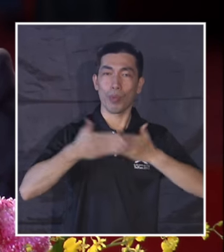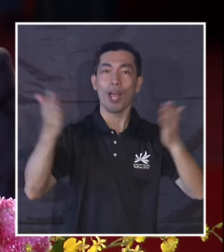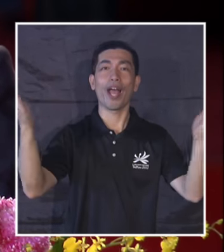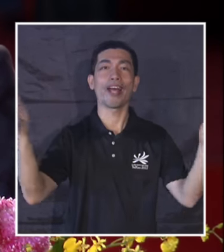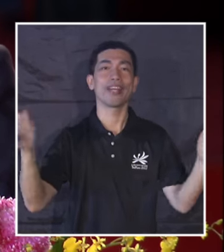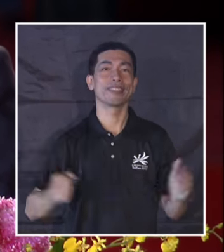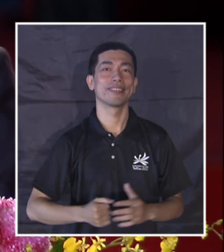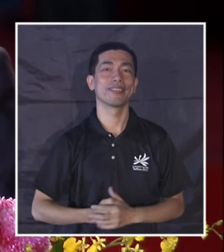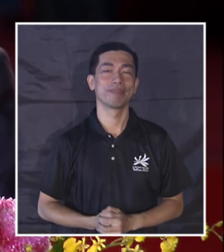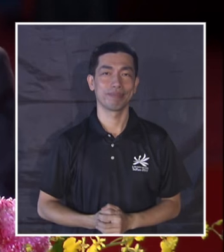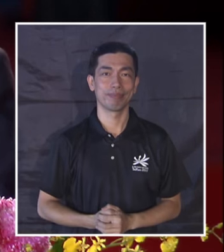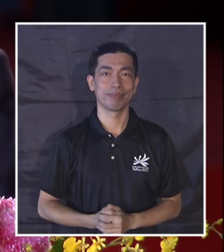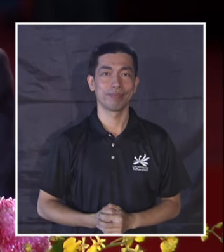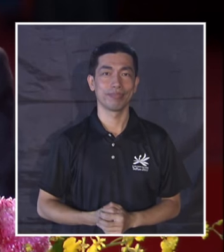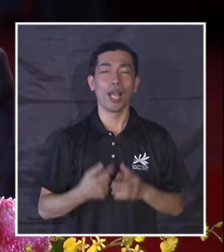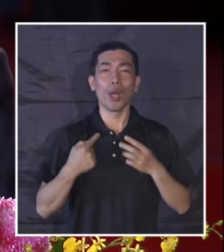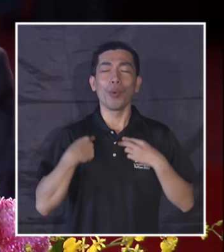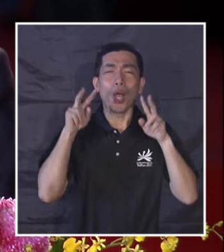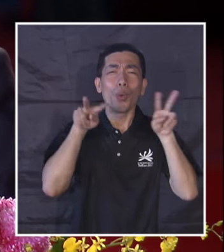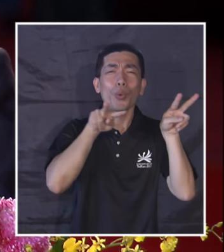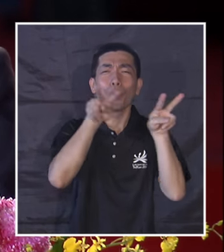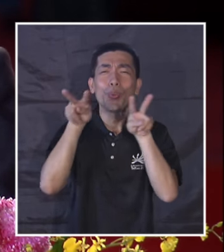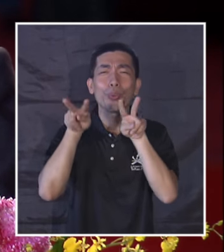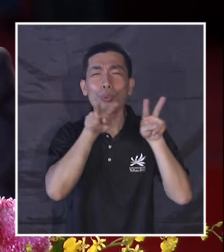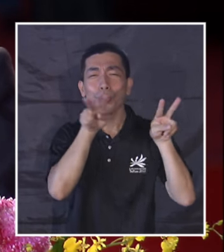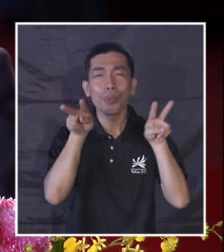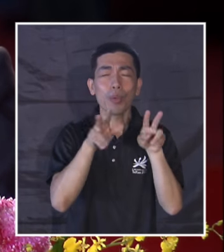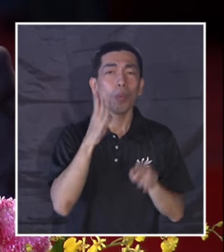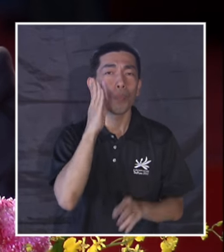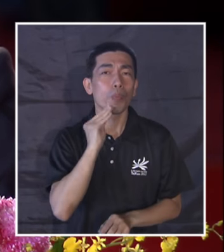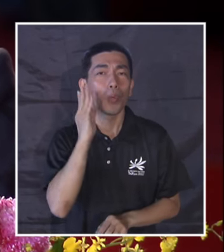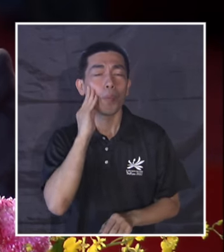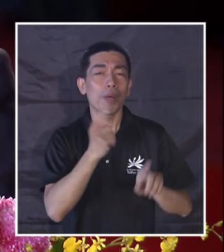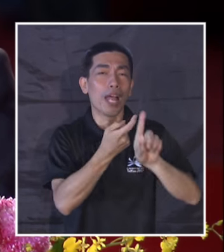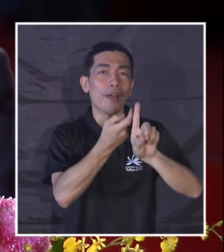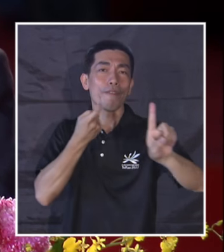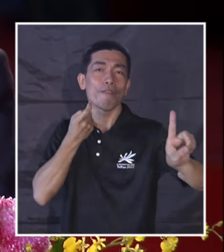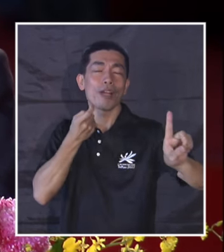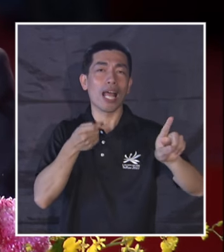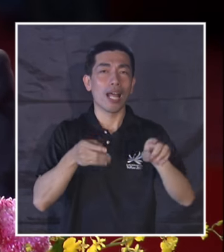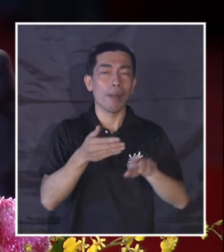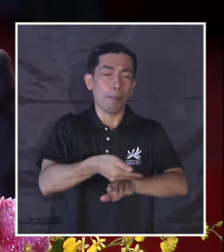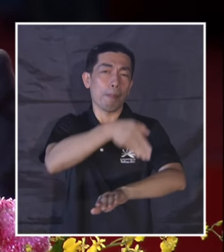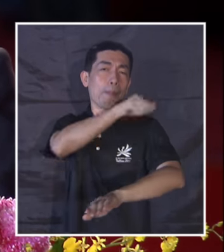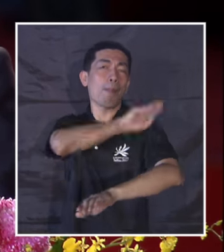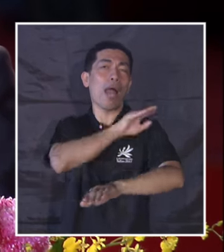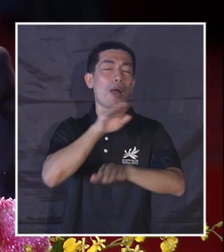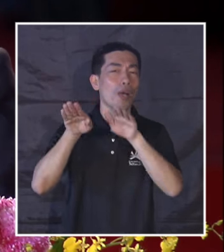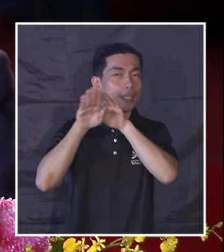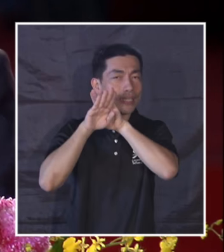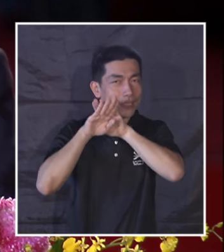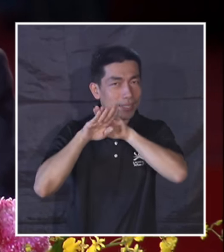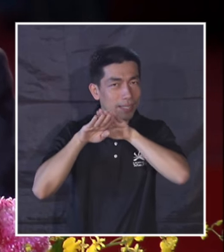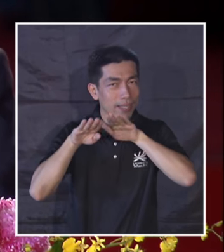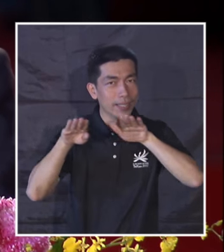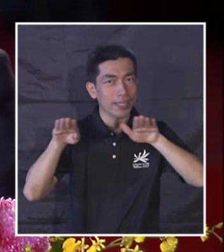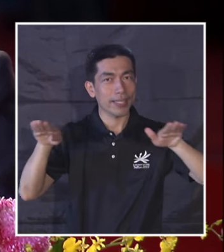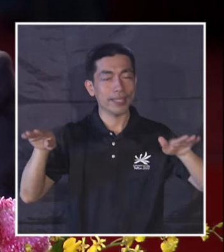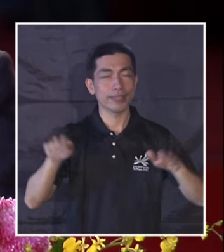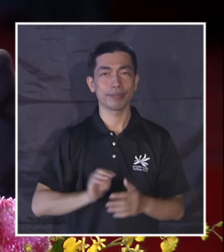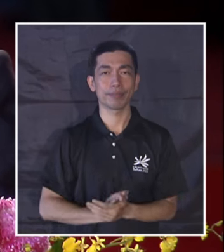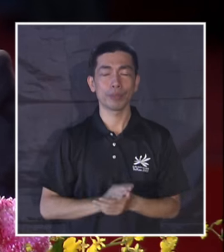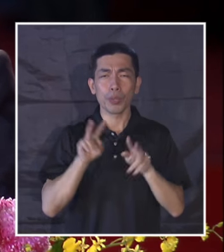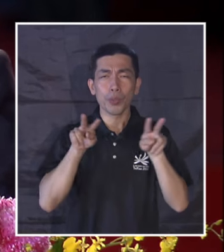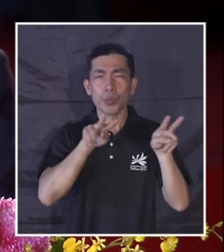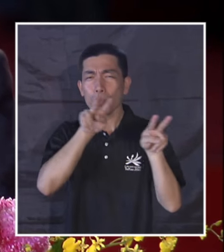场安静的力量，让大家对于残障运动选手非常